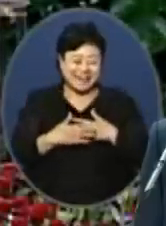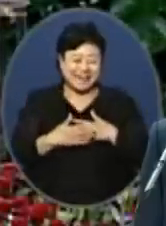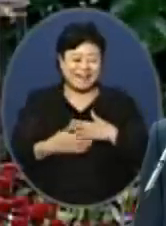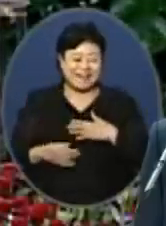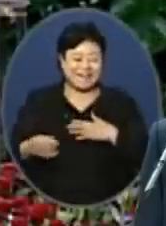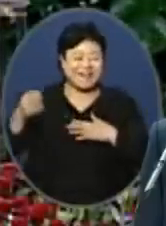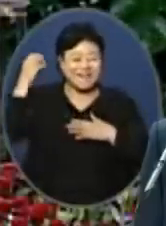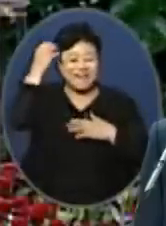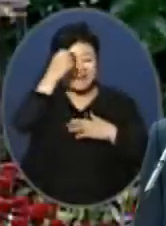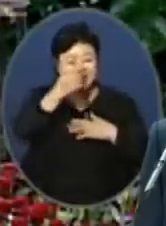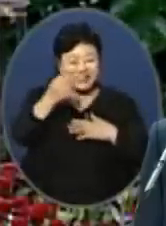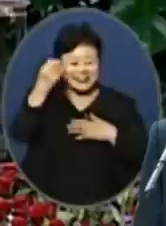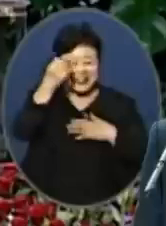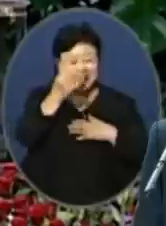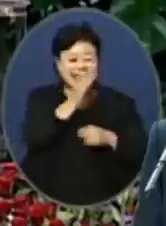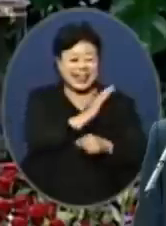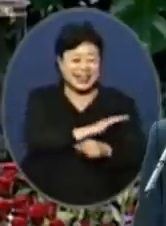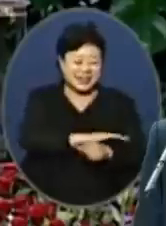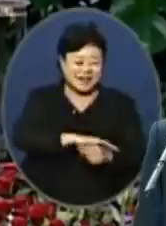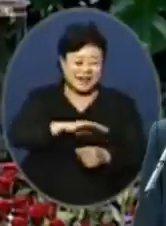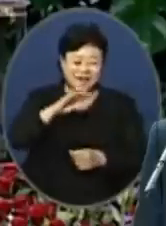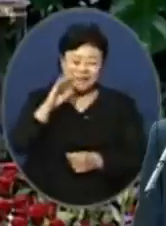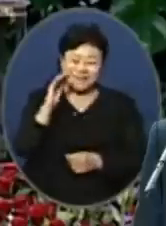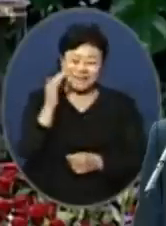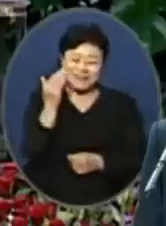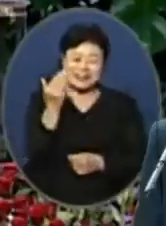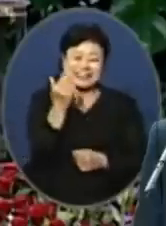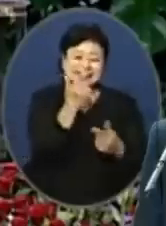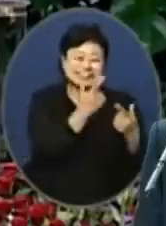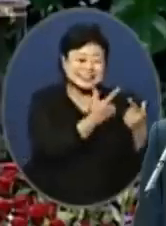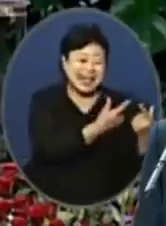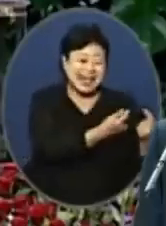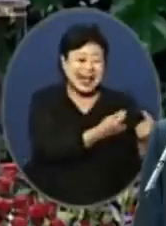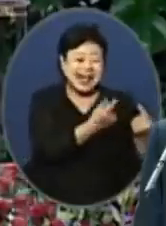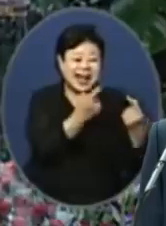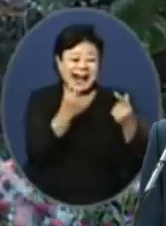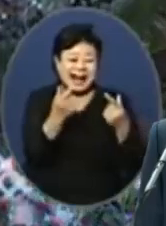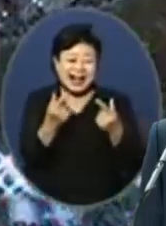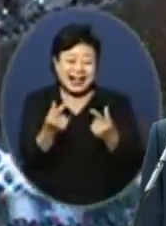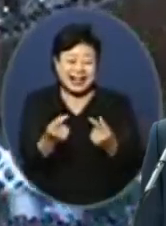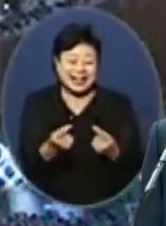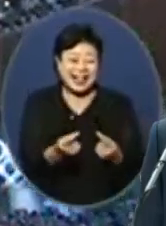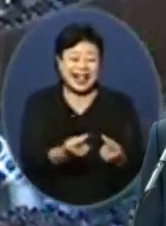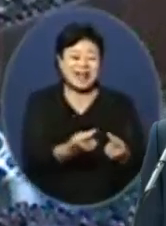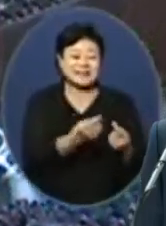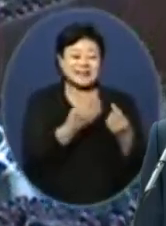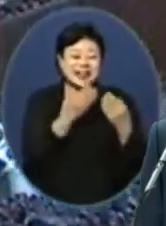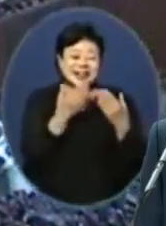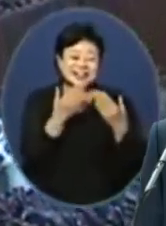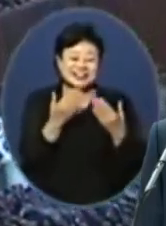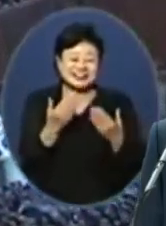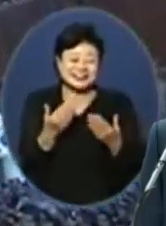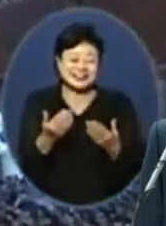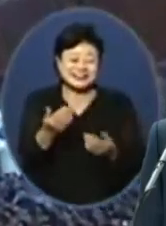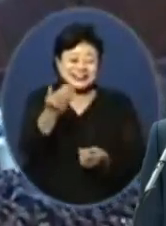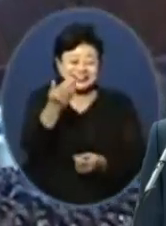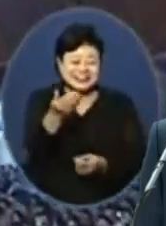자여 내 영혼이 잘 된